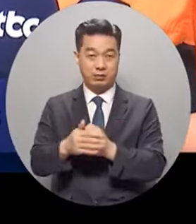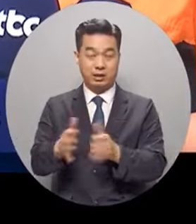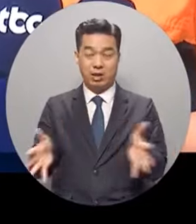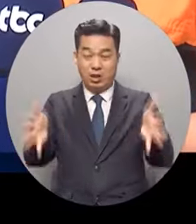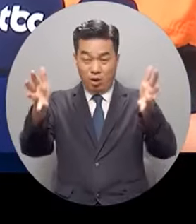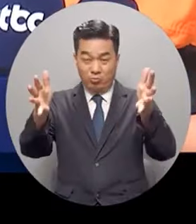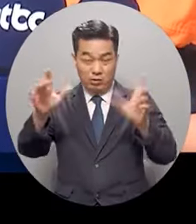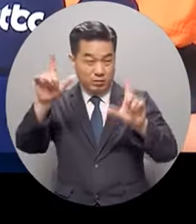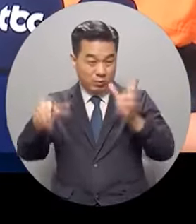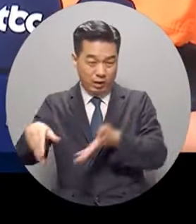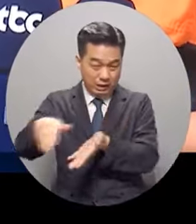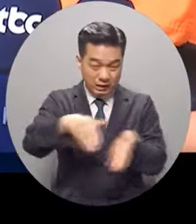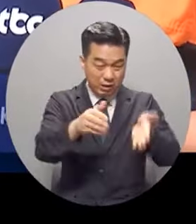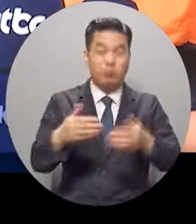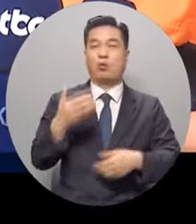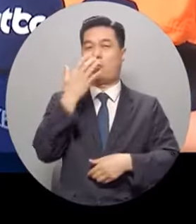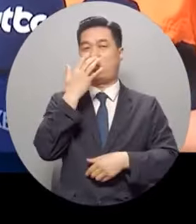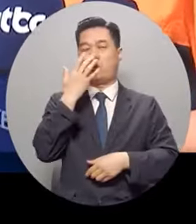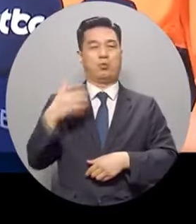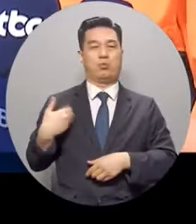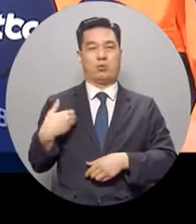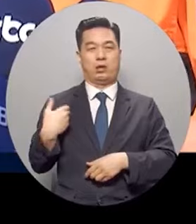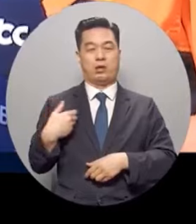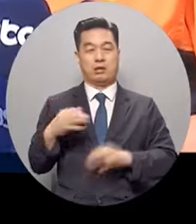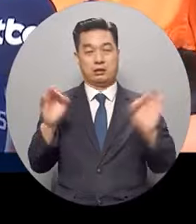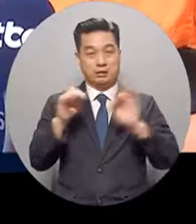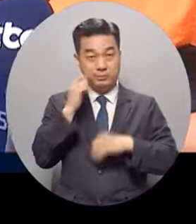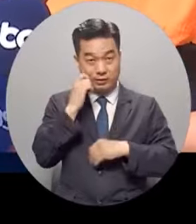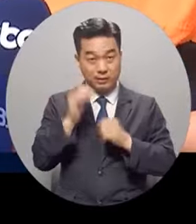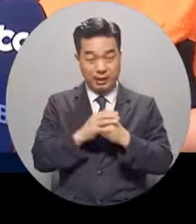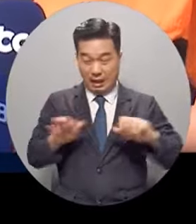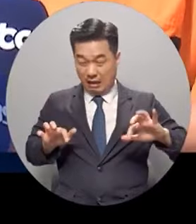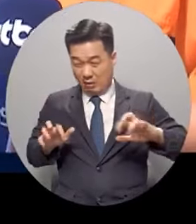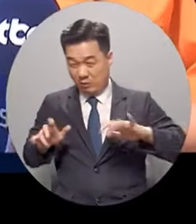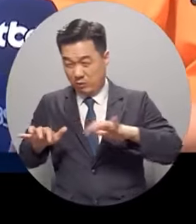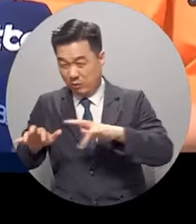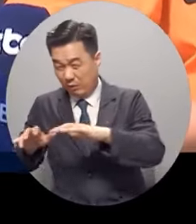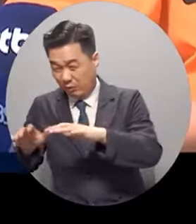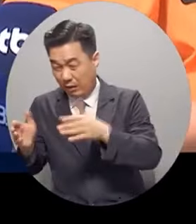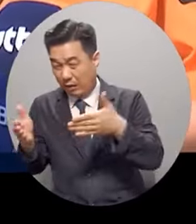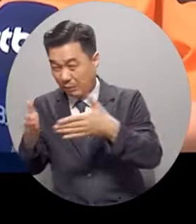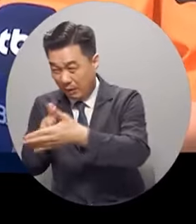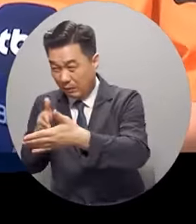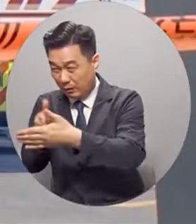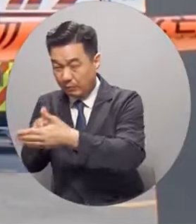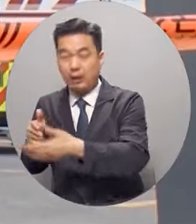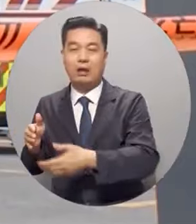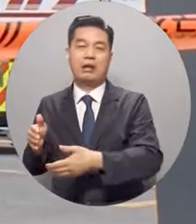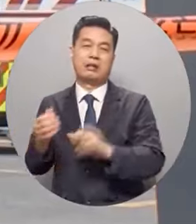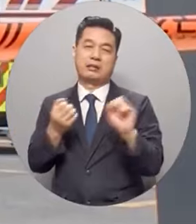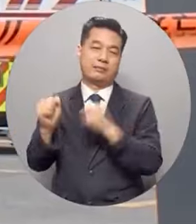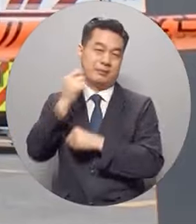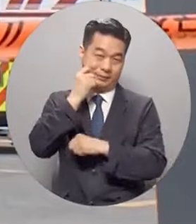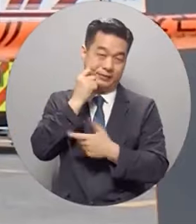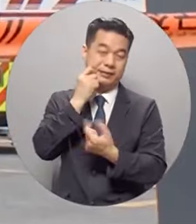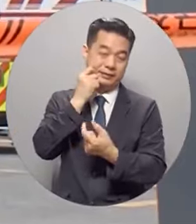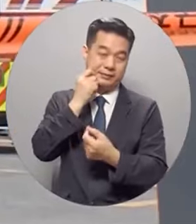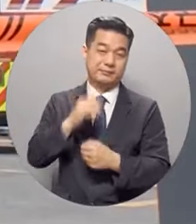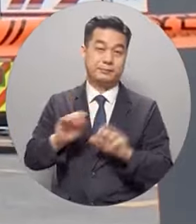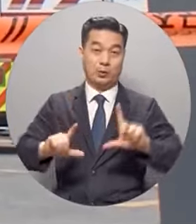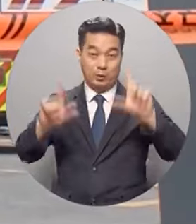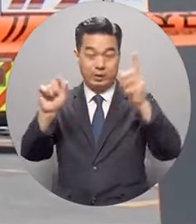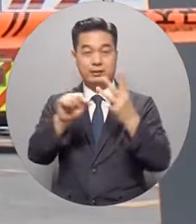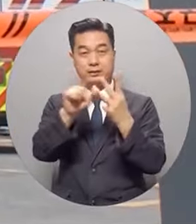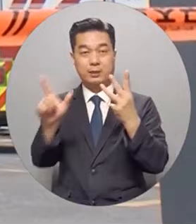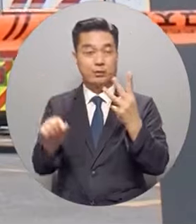몰라서 대피로를 제대로 찾지 못해서 한쪽으로 몰리면서 대피를 하지 못했던 것으로. 올해 3월까지